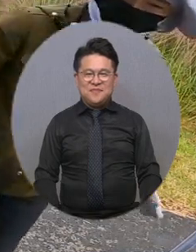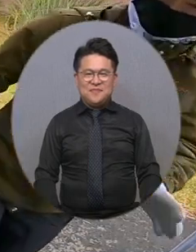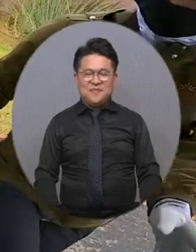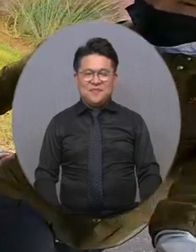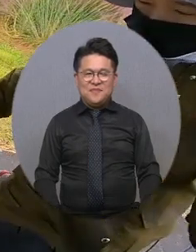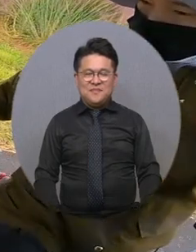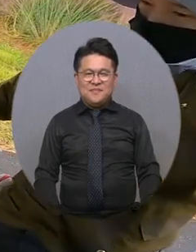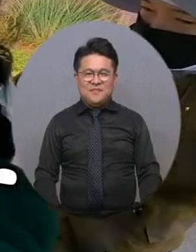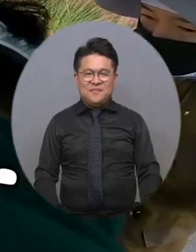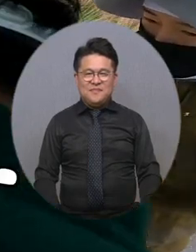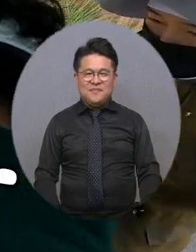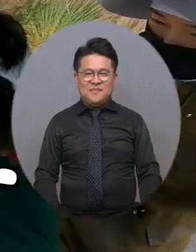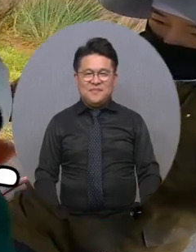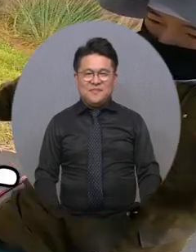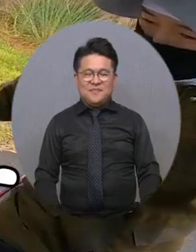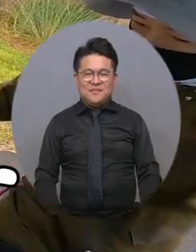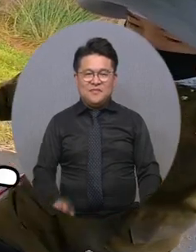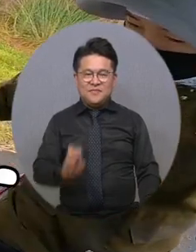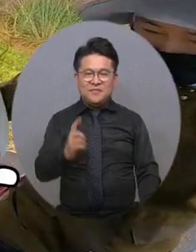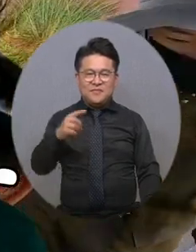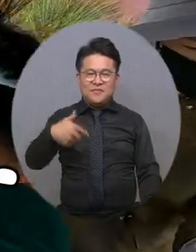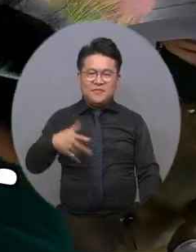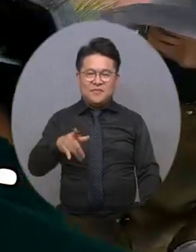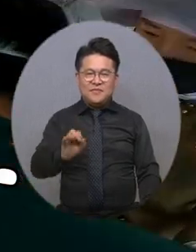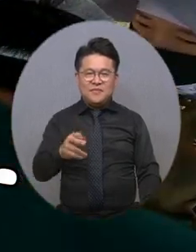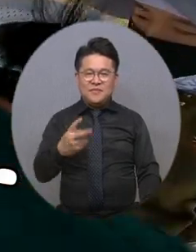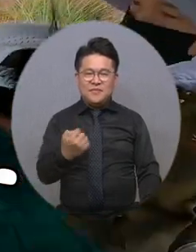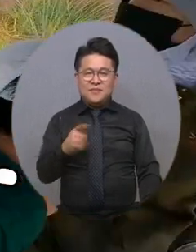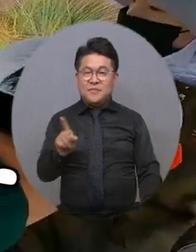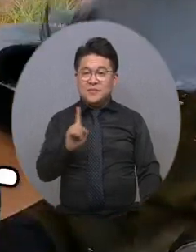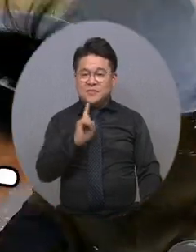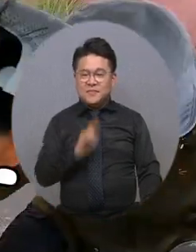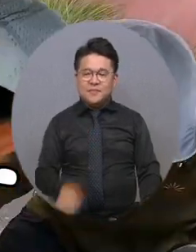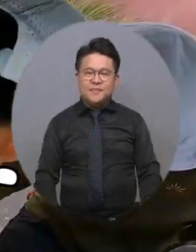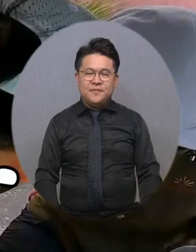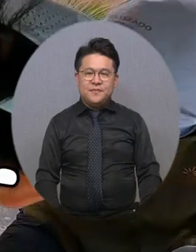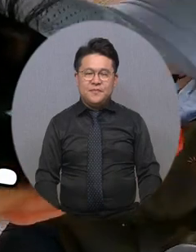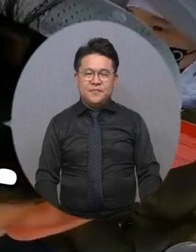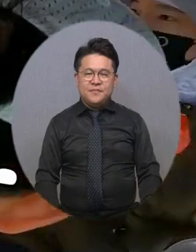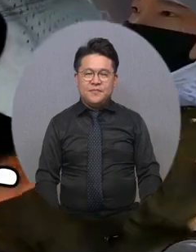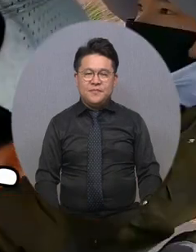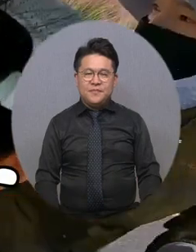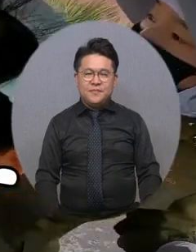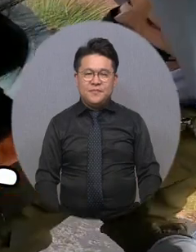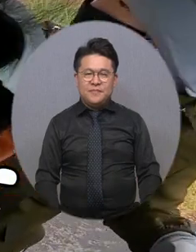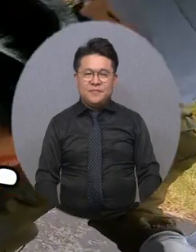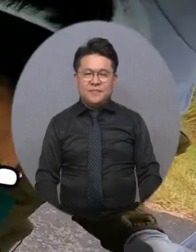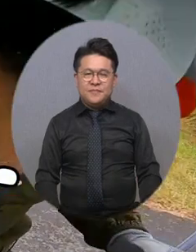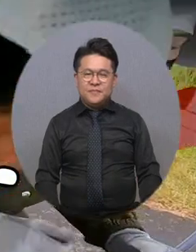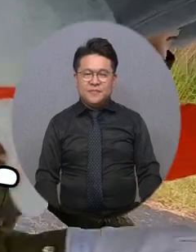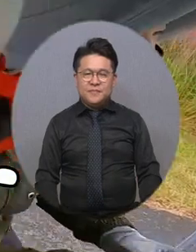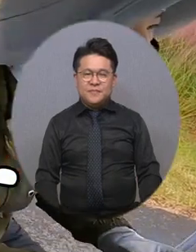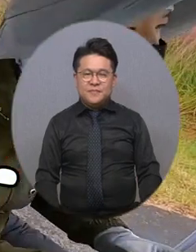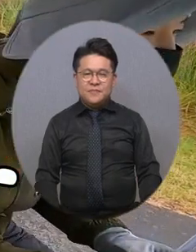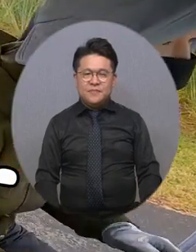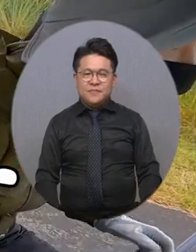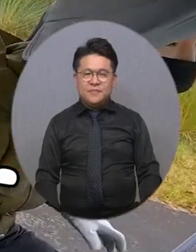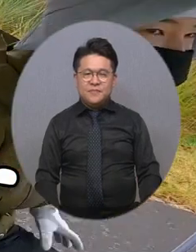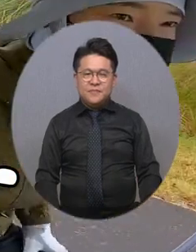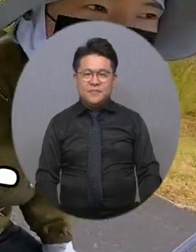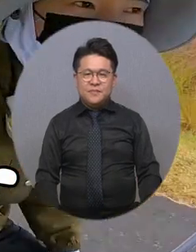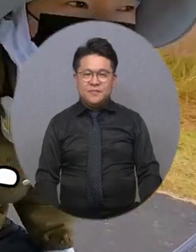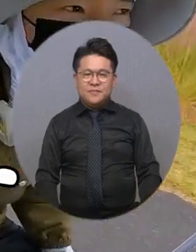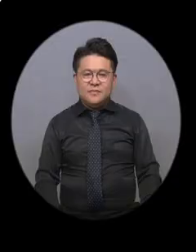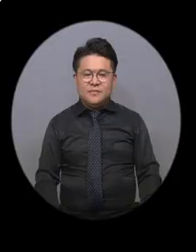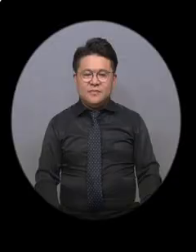목생도사 목생도사 목생도사가 뭐야? 아이고 도로마주 죽는다고 맞아 맞아 목생도사? 행운의 기운이 아 목생